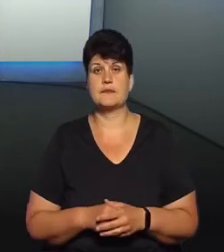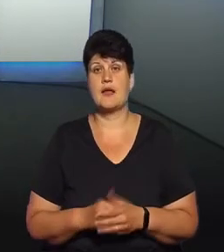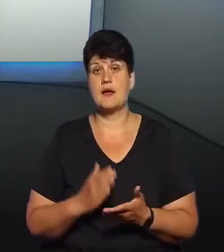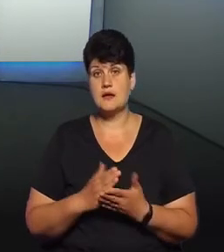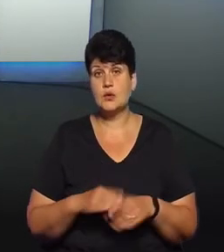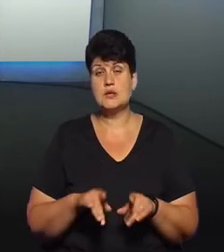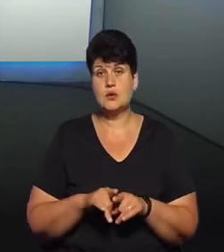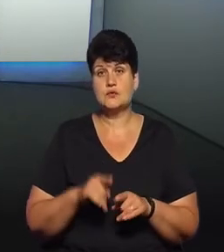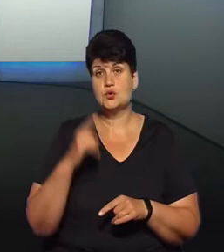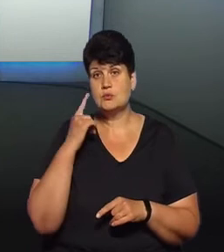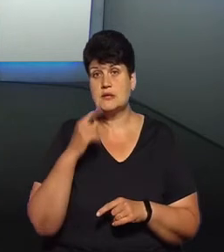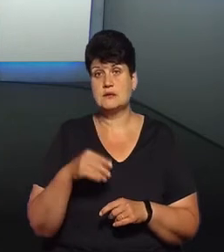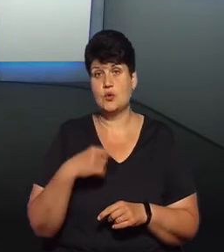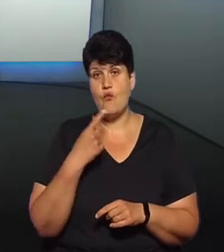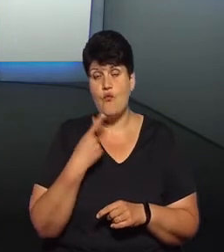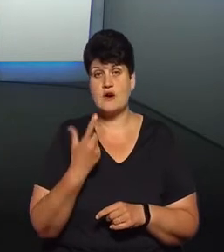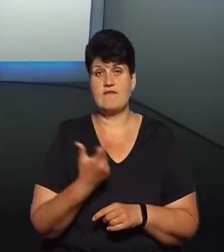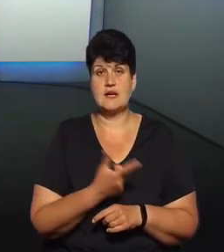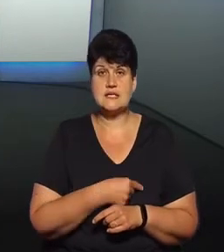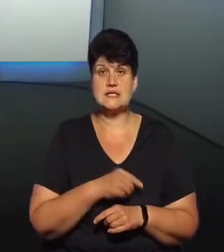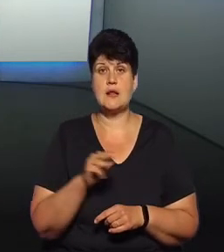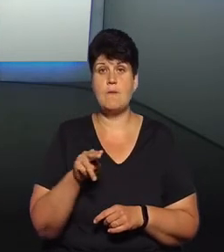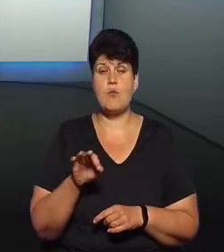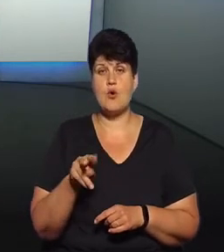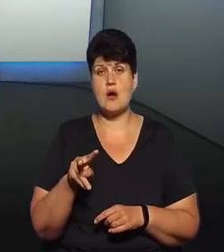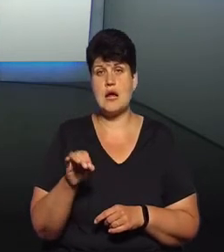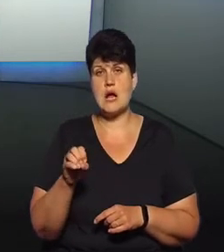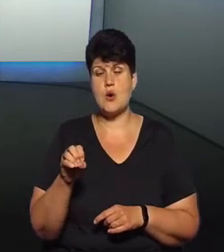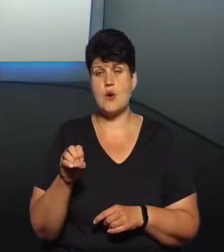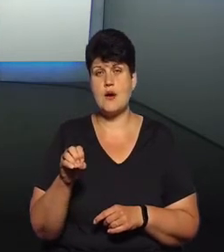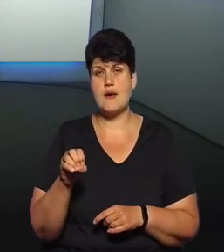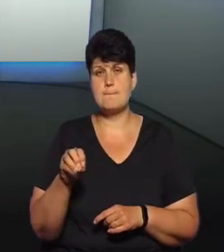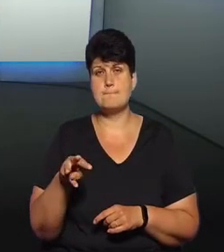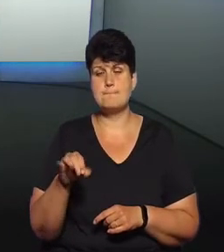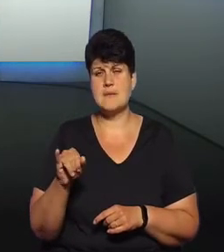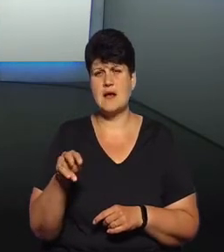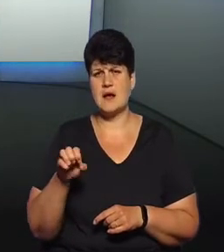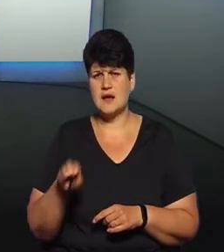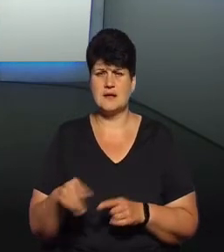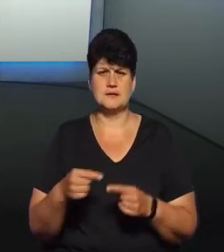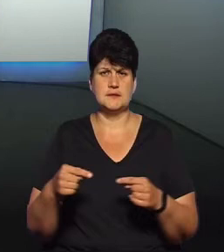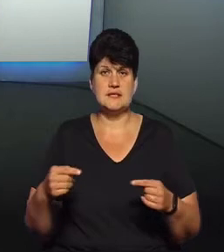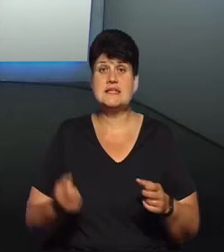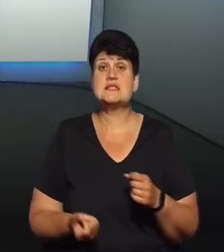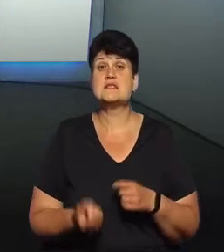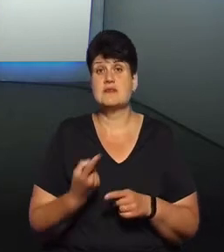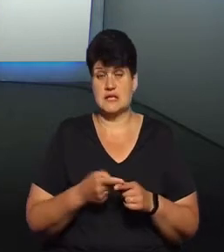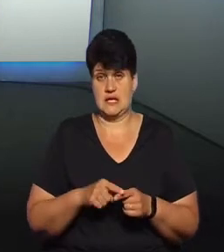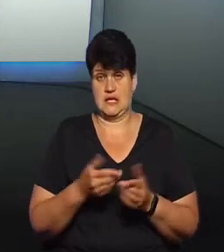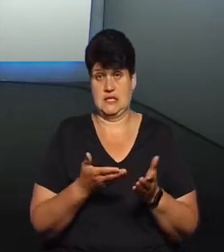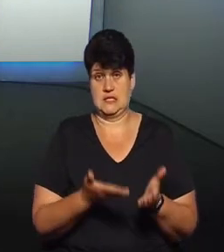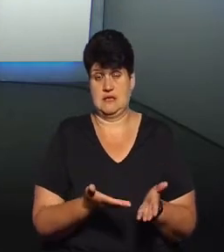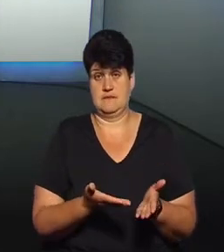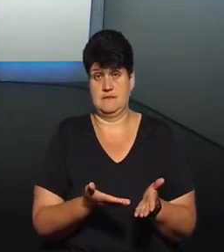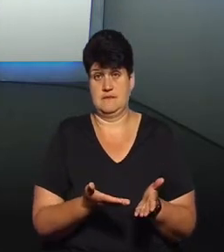до вакцин там і того самого, що поліоміеліту, і таких стандартних дитячих вакцин, так? Звідки це, от, якщо так думати, в психологічному плані,